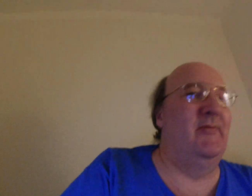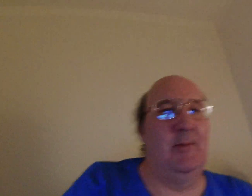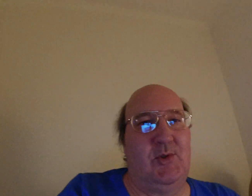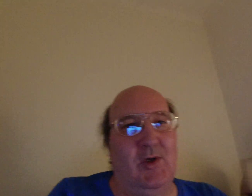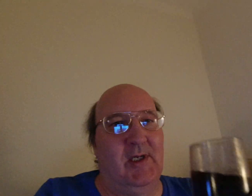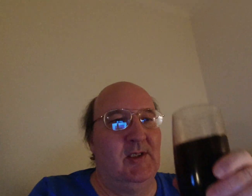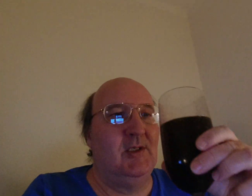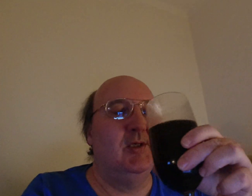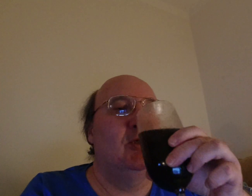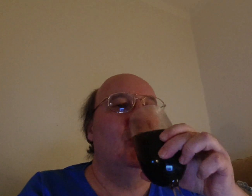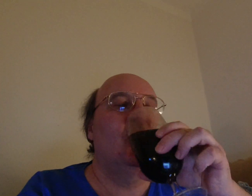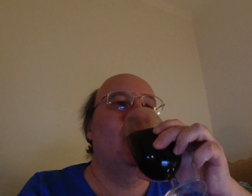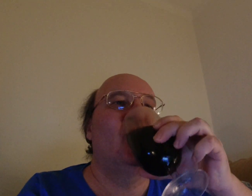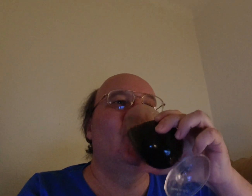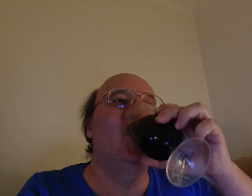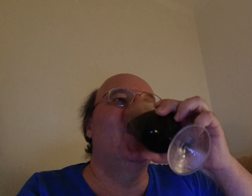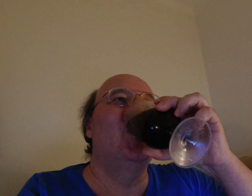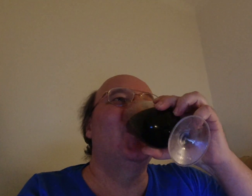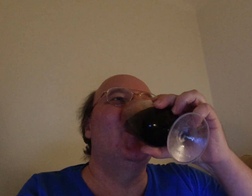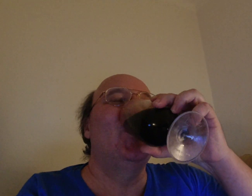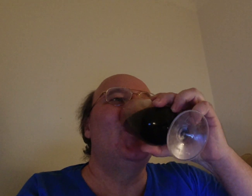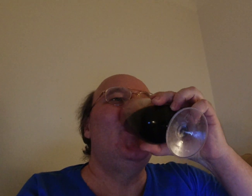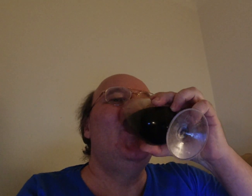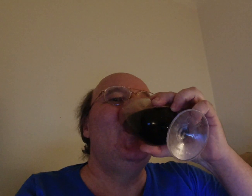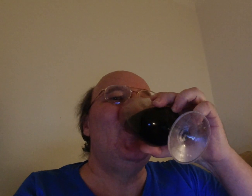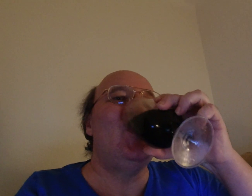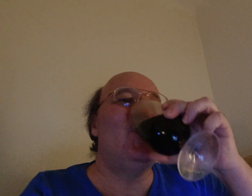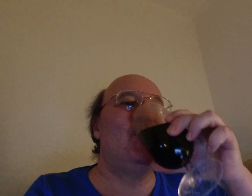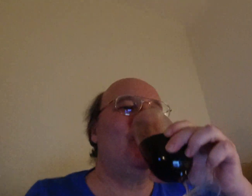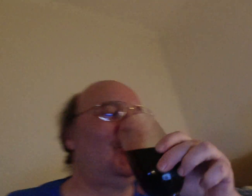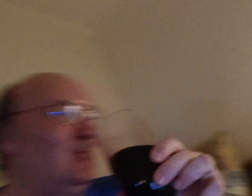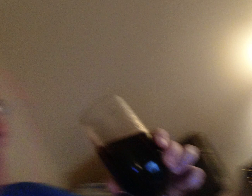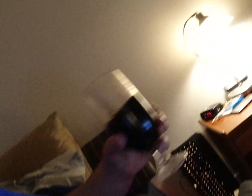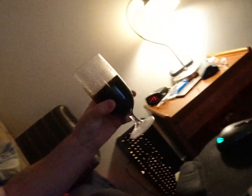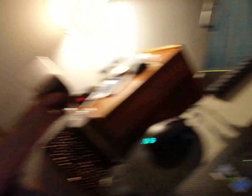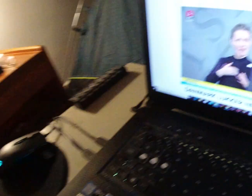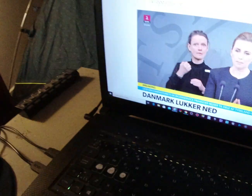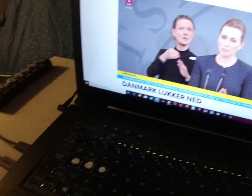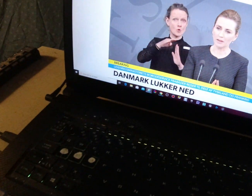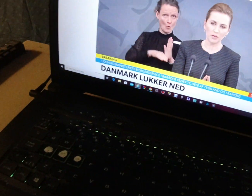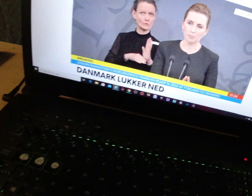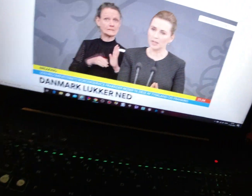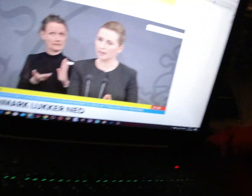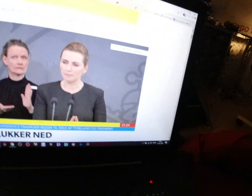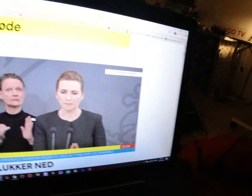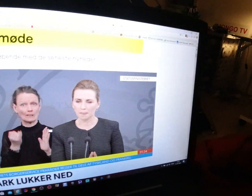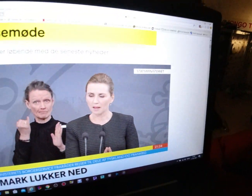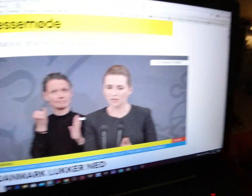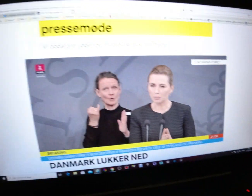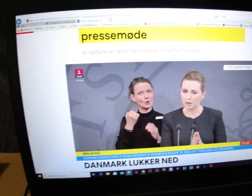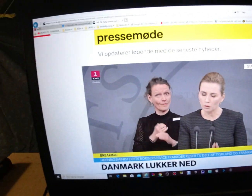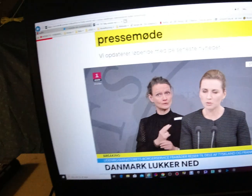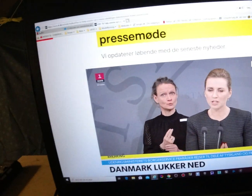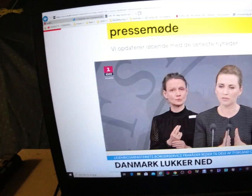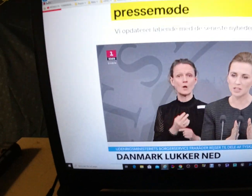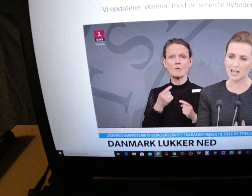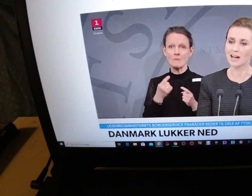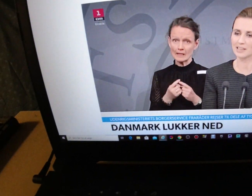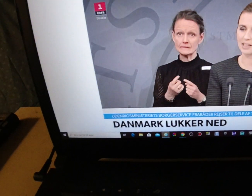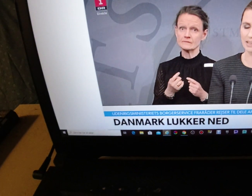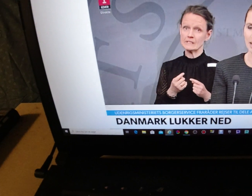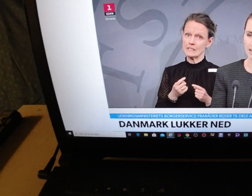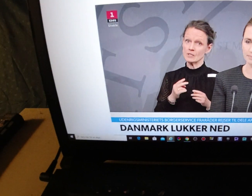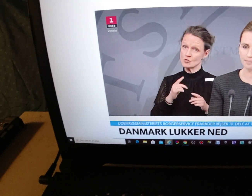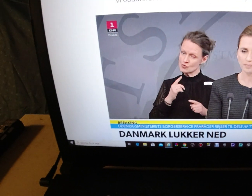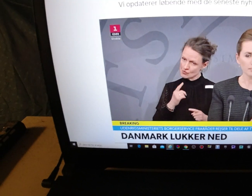Lad lige være på toalettet. så vi er villige til at lovgive, og det kommer vi til at gøre nu. Men vi bliver nødt til, fra starten